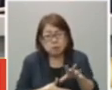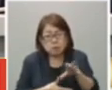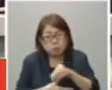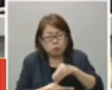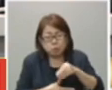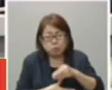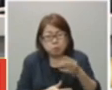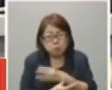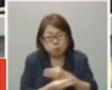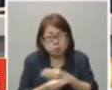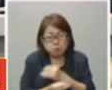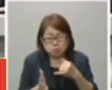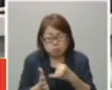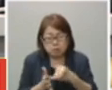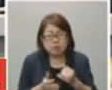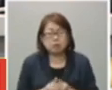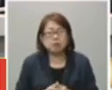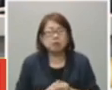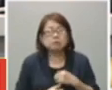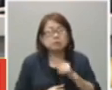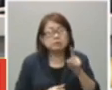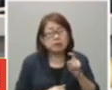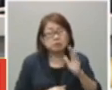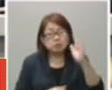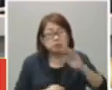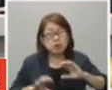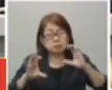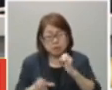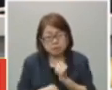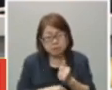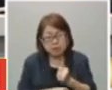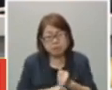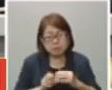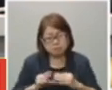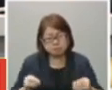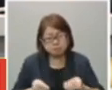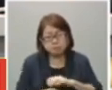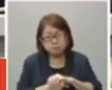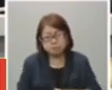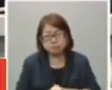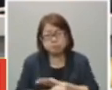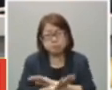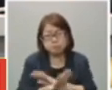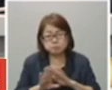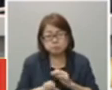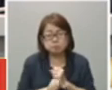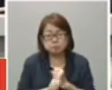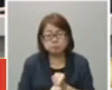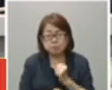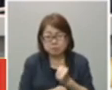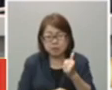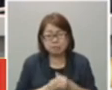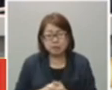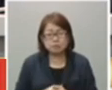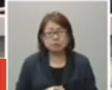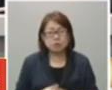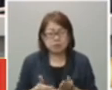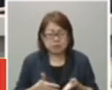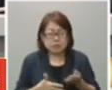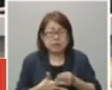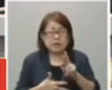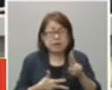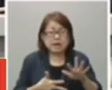ำถามต่อไปครับว่ารัฐบาลจะควบคุมได้หรือไม่รัฐบาลจะมีมาตรการป้องกันในเฟสที่3ได้อย่างไรซึ่งเรื่องเหล่านี้นะ